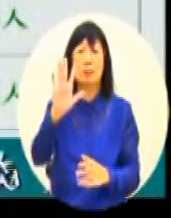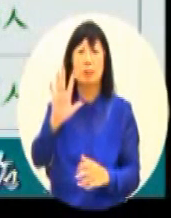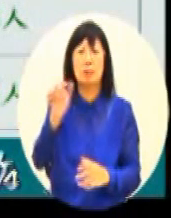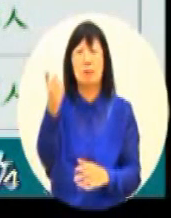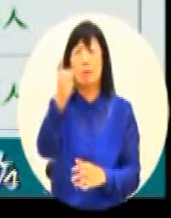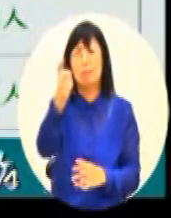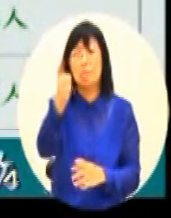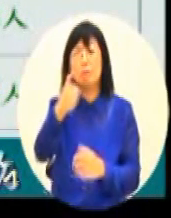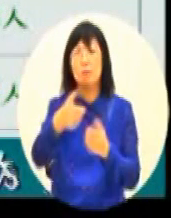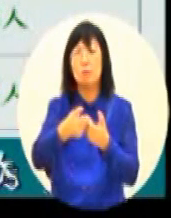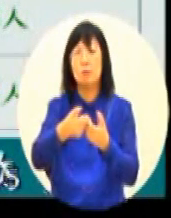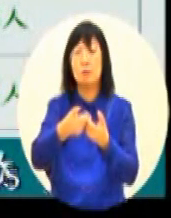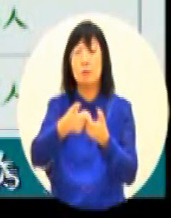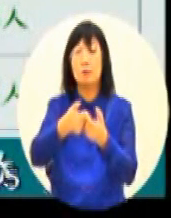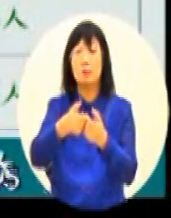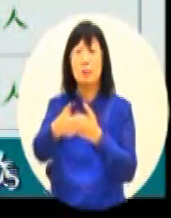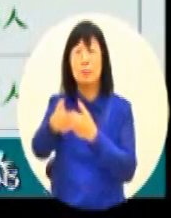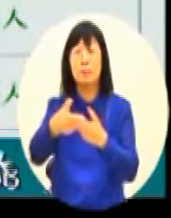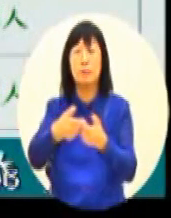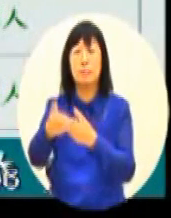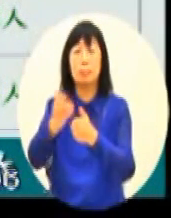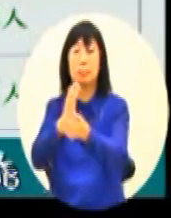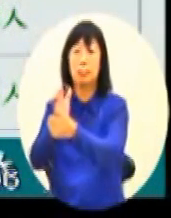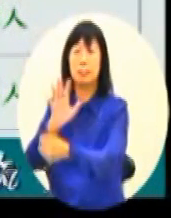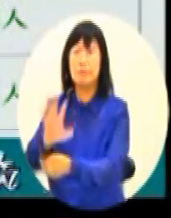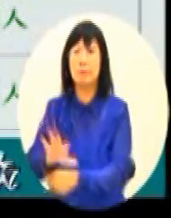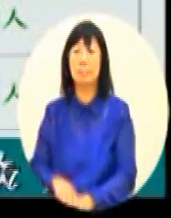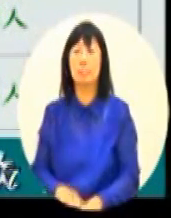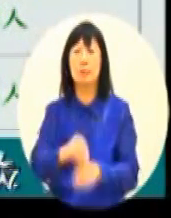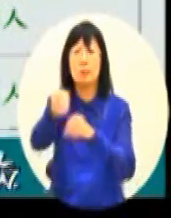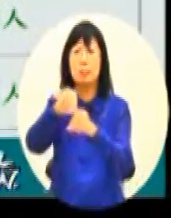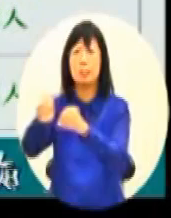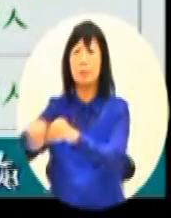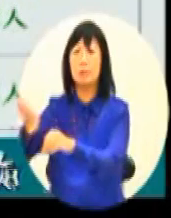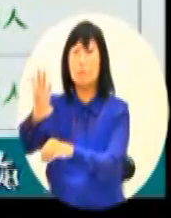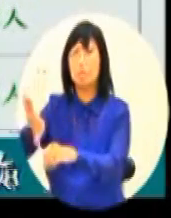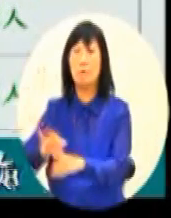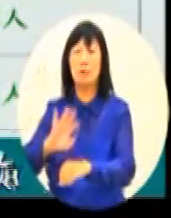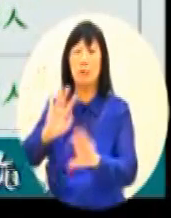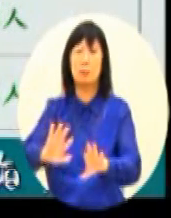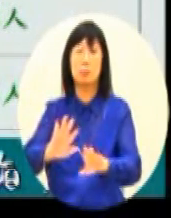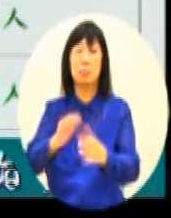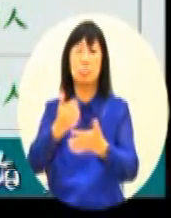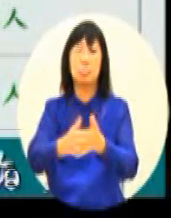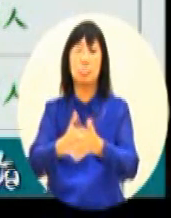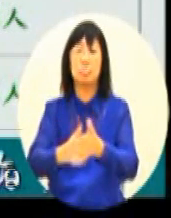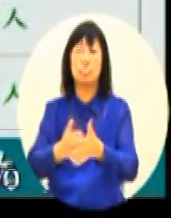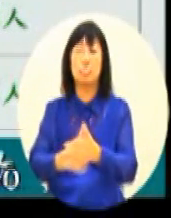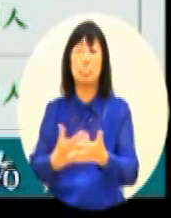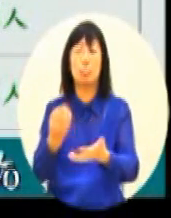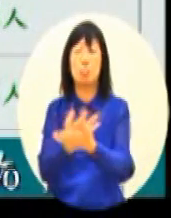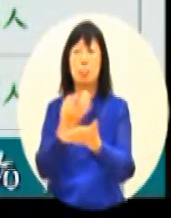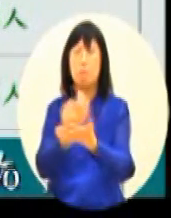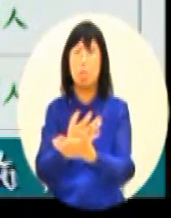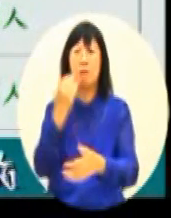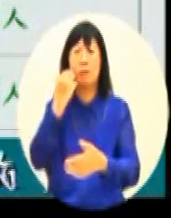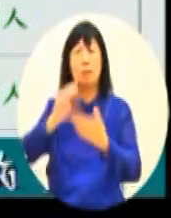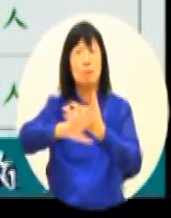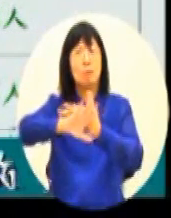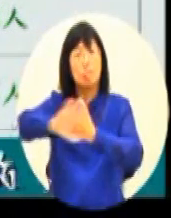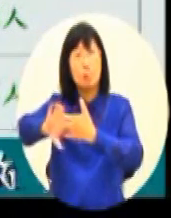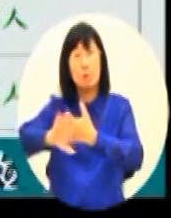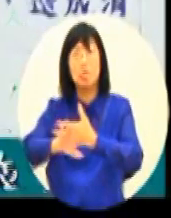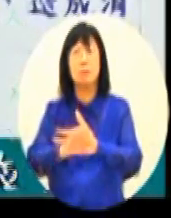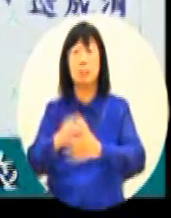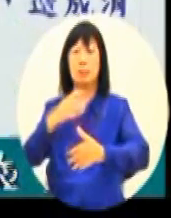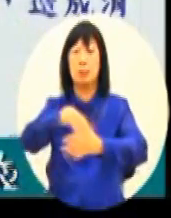50个分队，编制员额16，啊，现有那你欠几百的，好、哦，欠几百的，现有外勤的是加，出